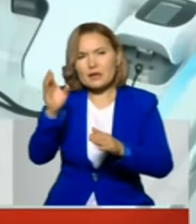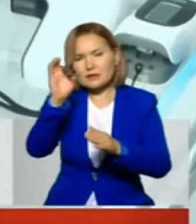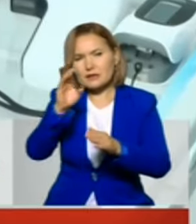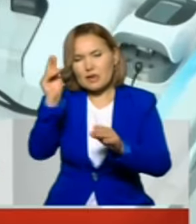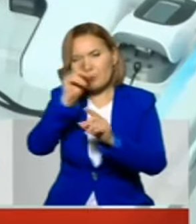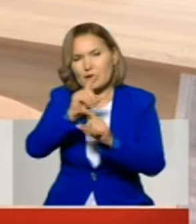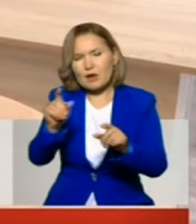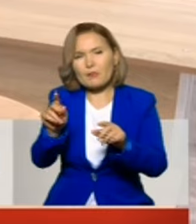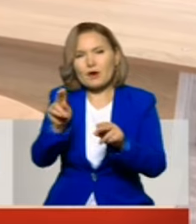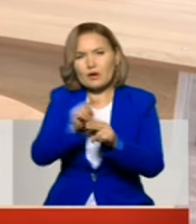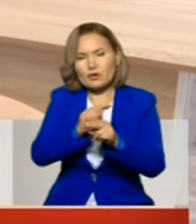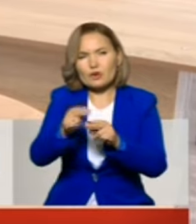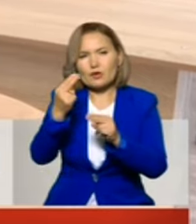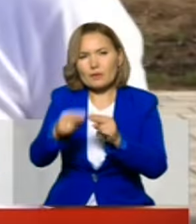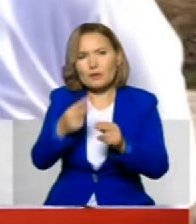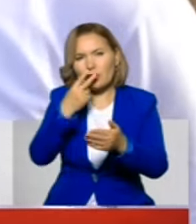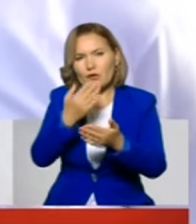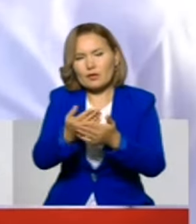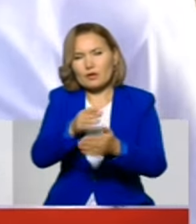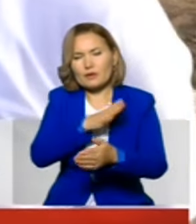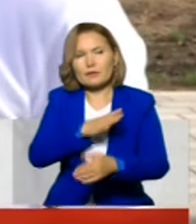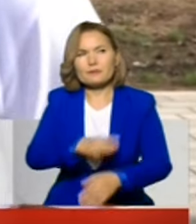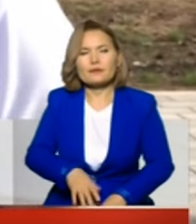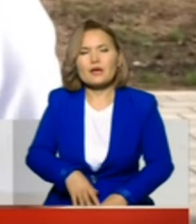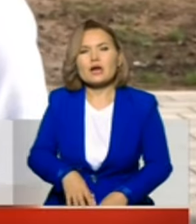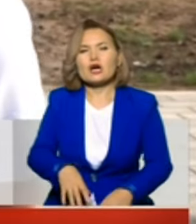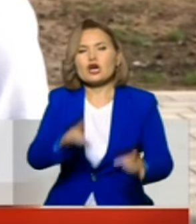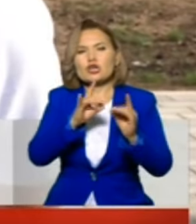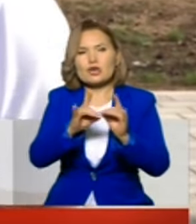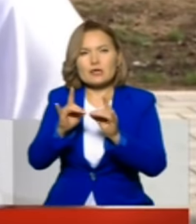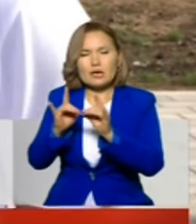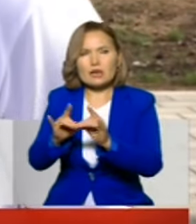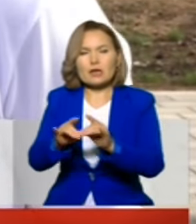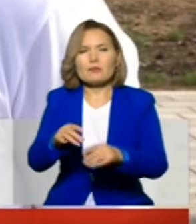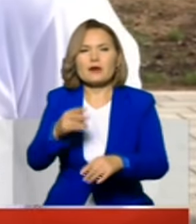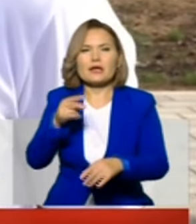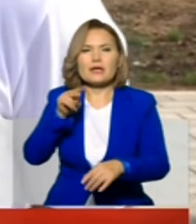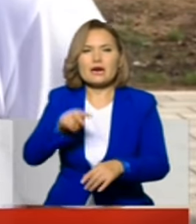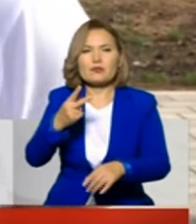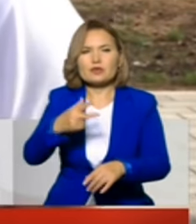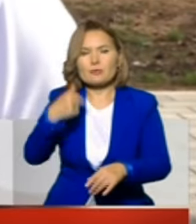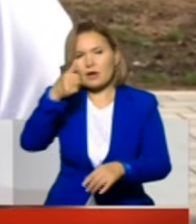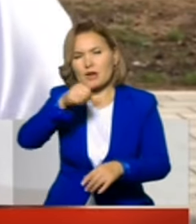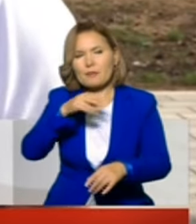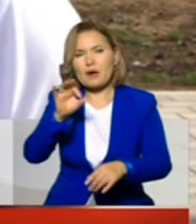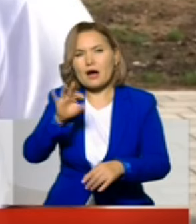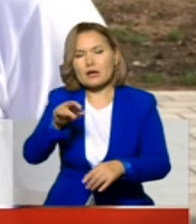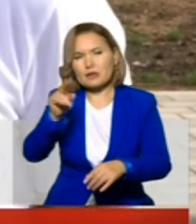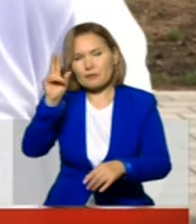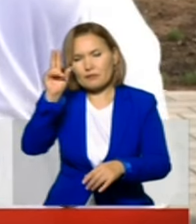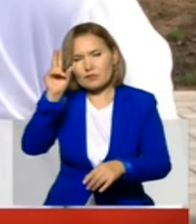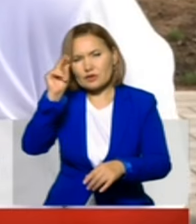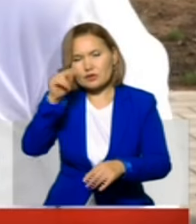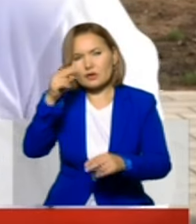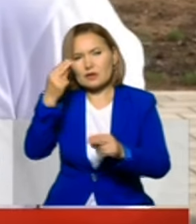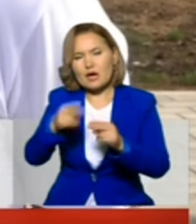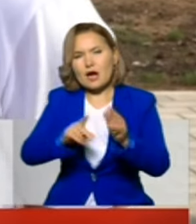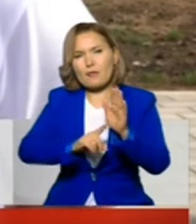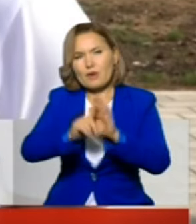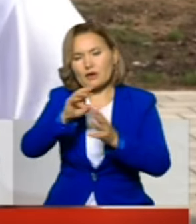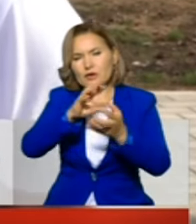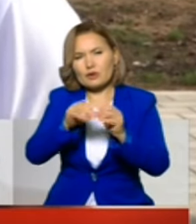беру нысандарының дайындығын көрді. Бұл жатақхана 23 жылы октябрь айында басталды.